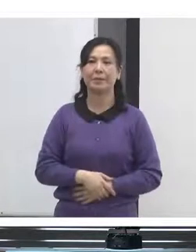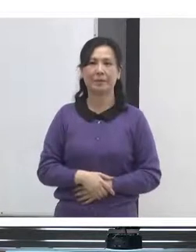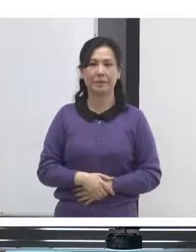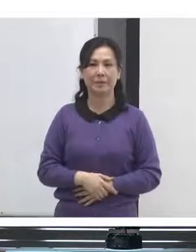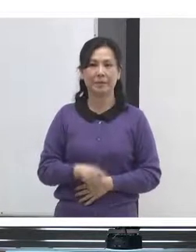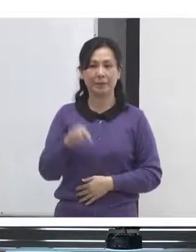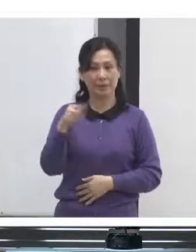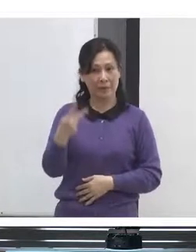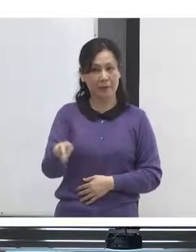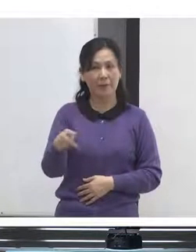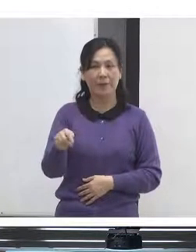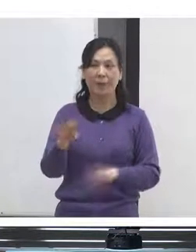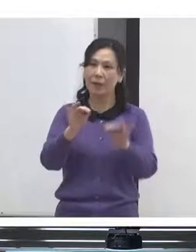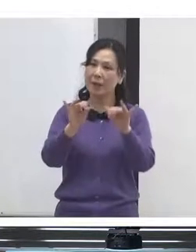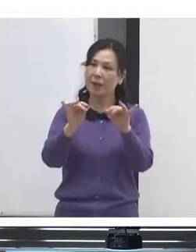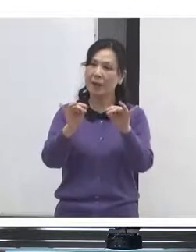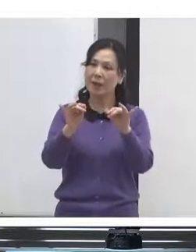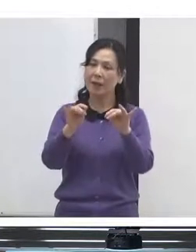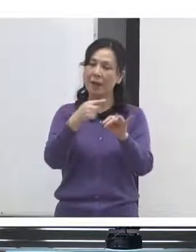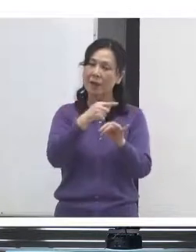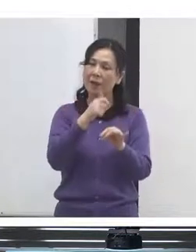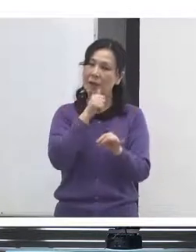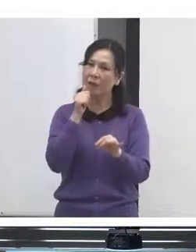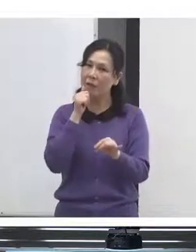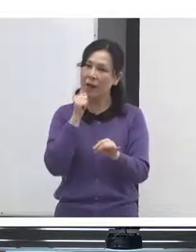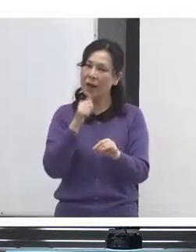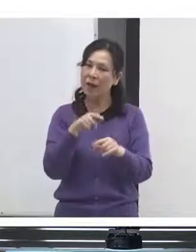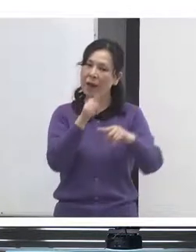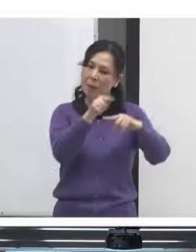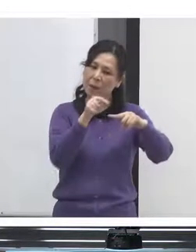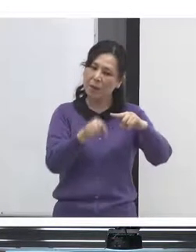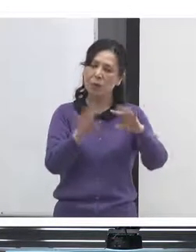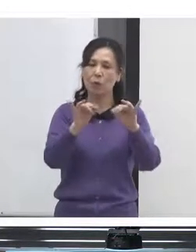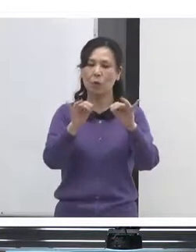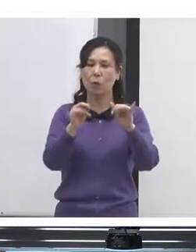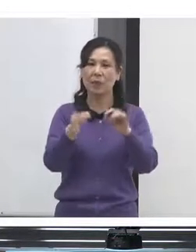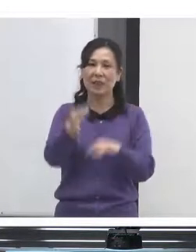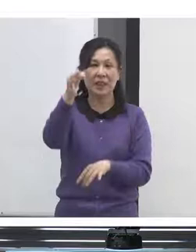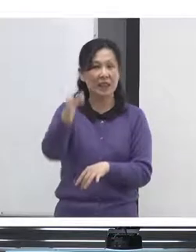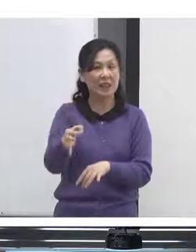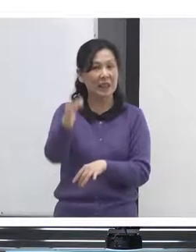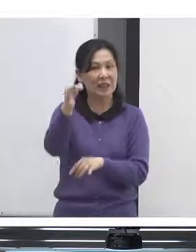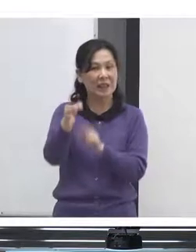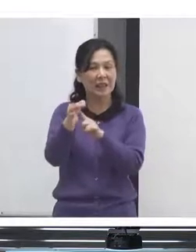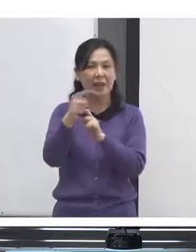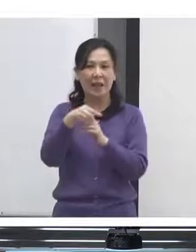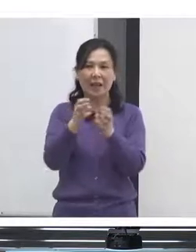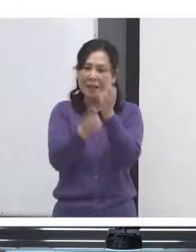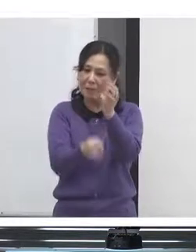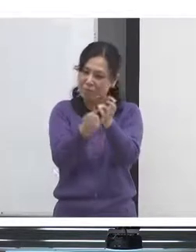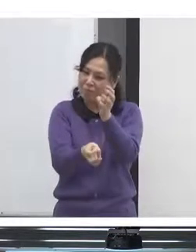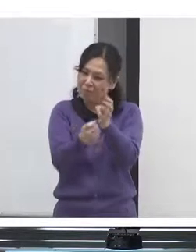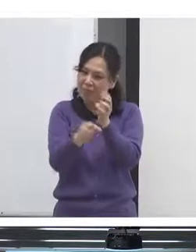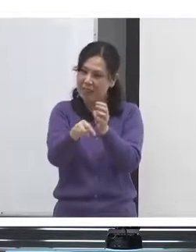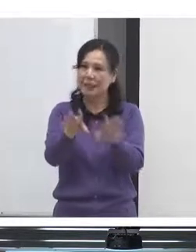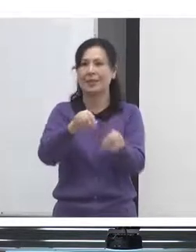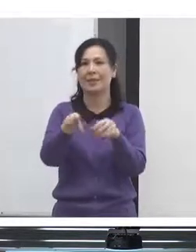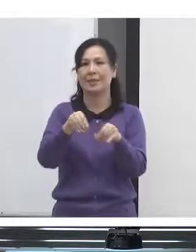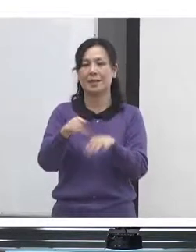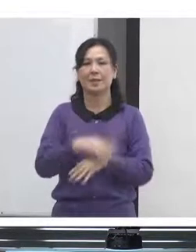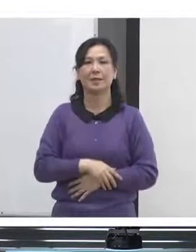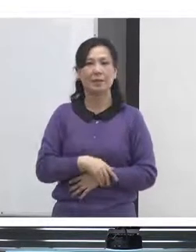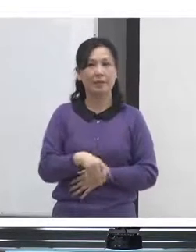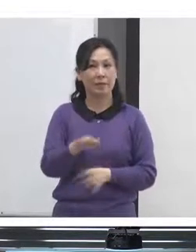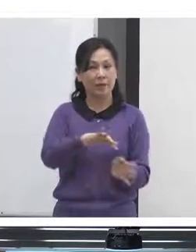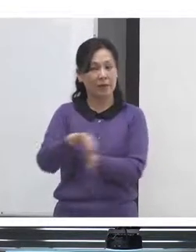土地这个翻译应该要叫做平均土地价值，那它是比较细的一个指标。然后另外就是用空间分析去做